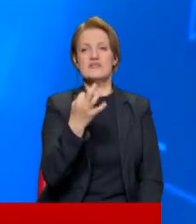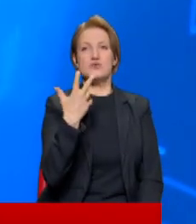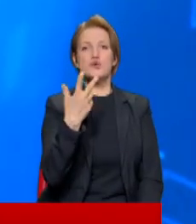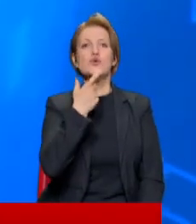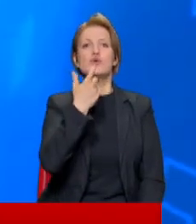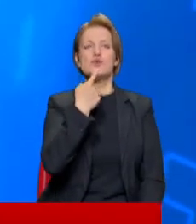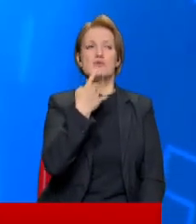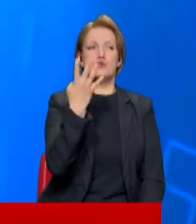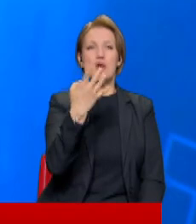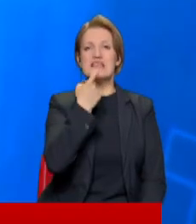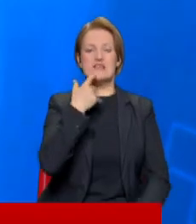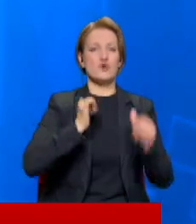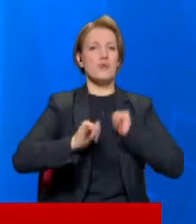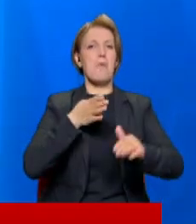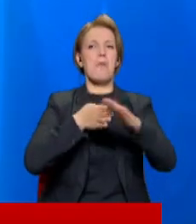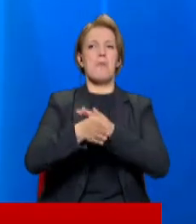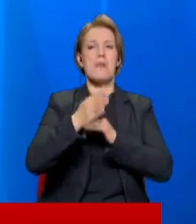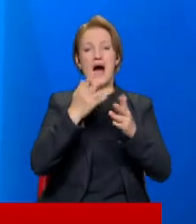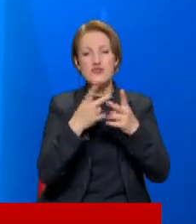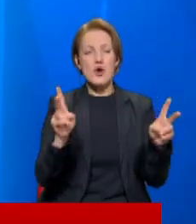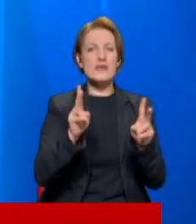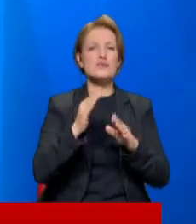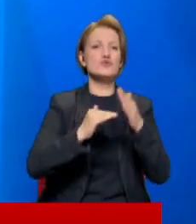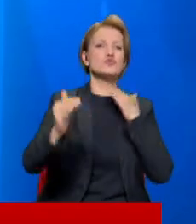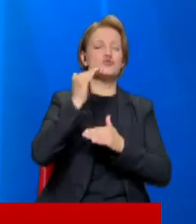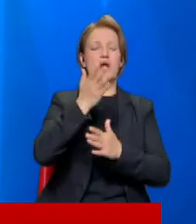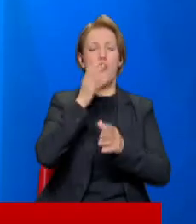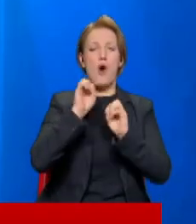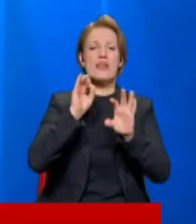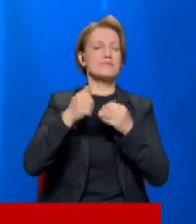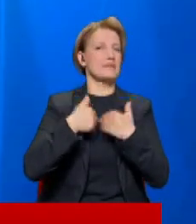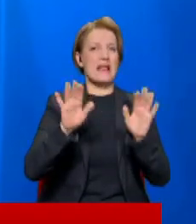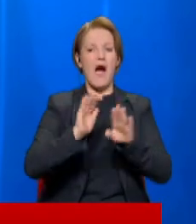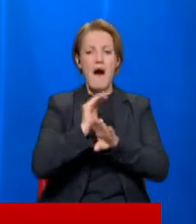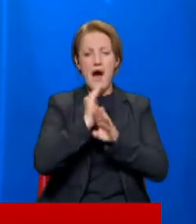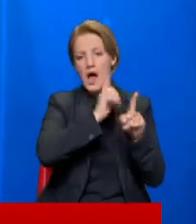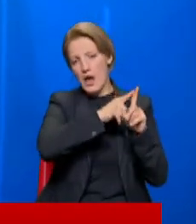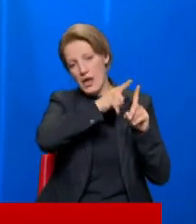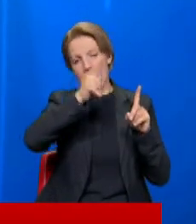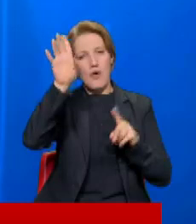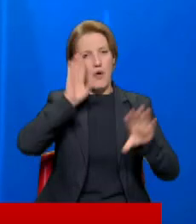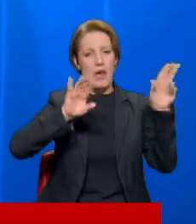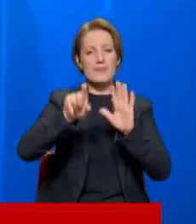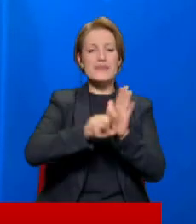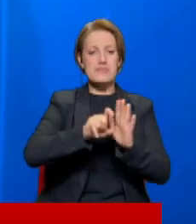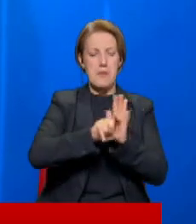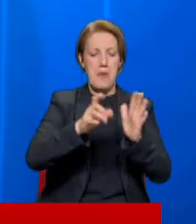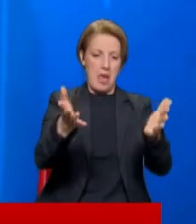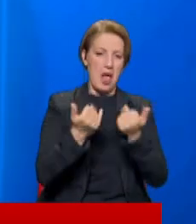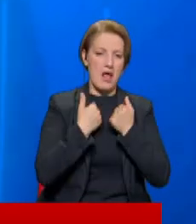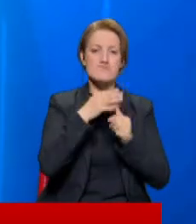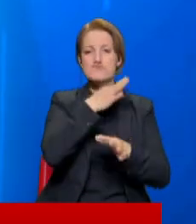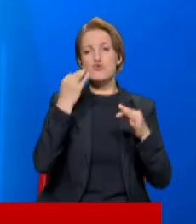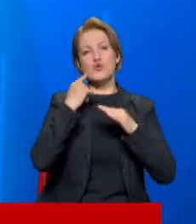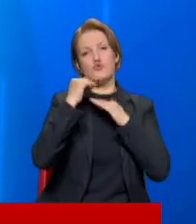yıllık üniversiteye giriyor Açık Öğretim Yükseköğretim değildir hayatı boyu öğrenmedir yani sadece diploma sahibi olmak mutlu bir toplum